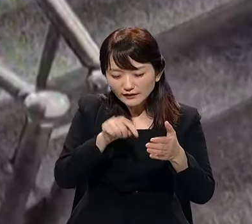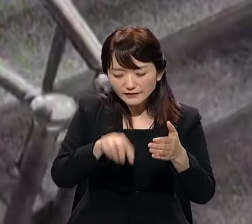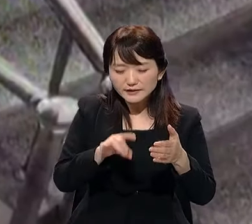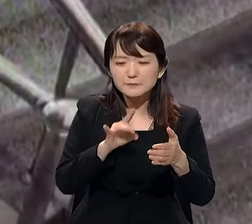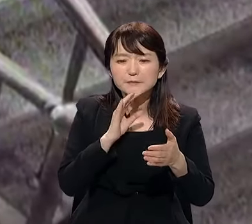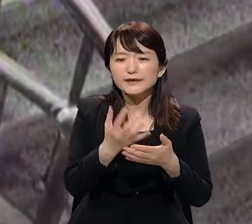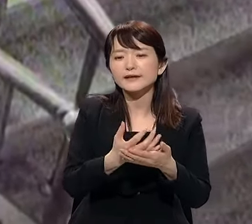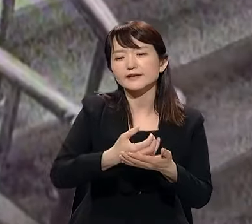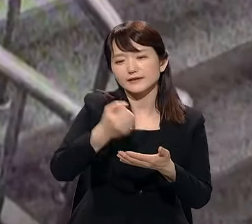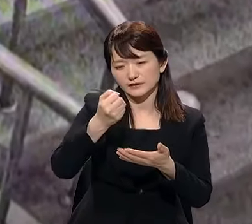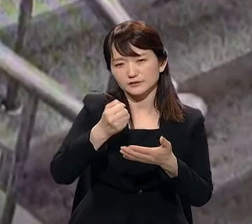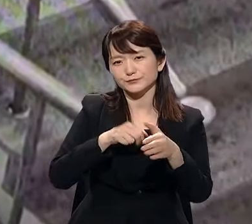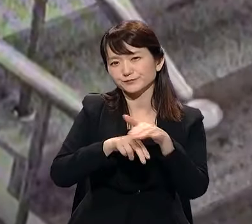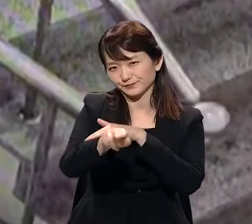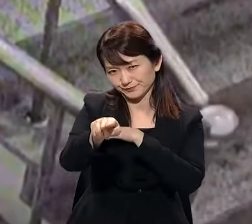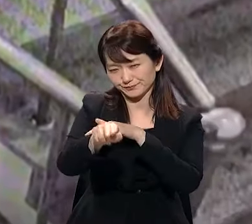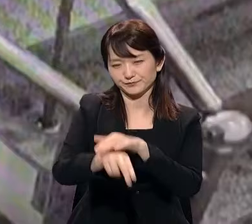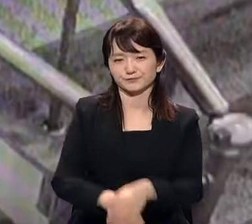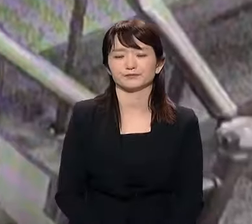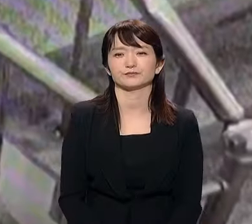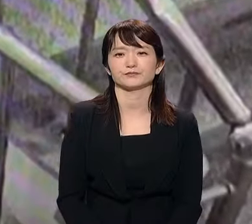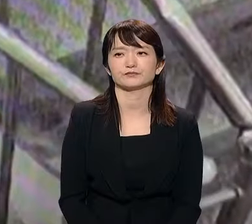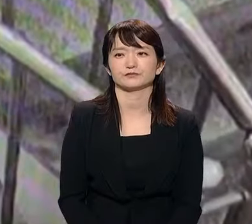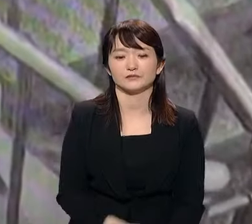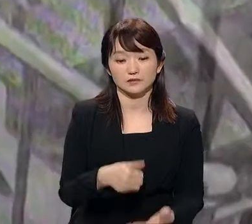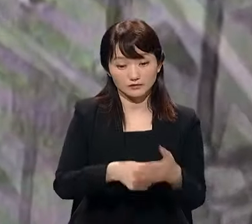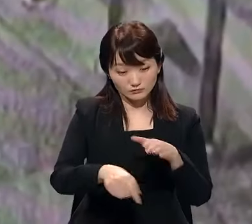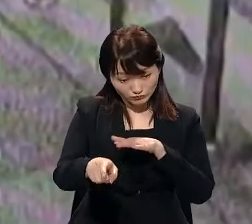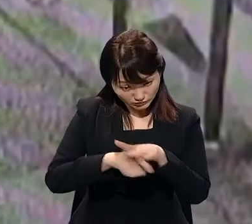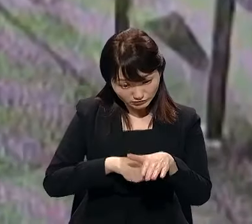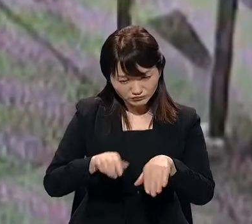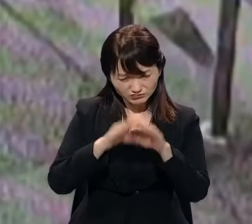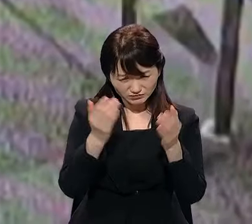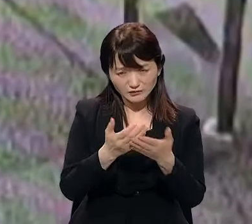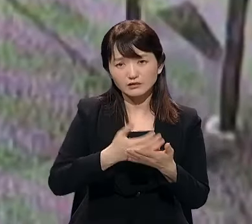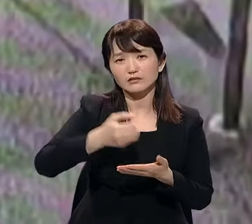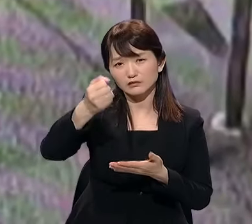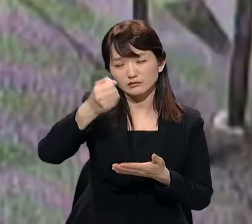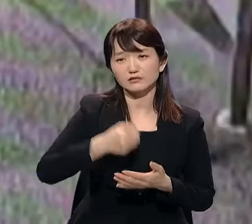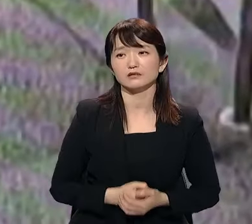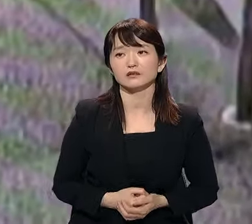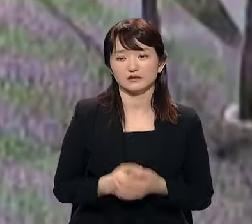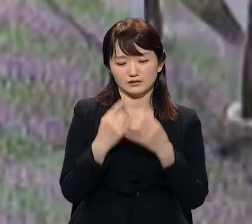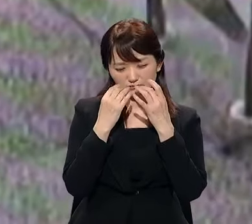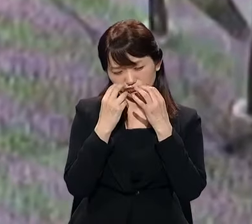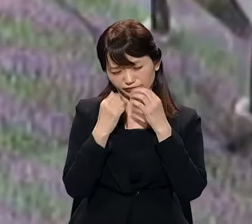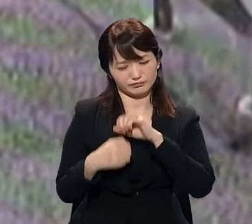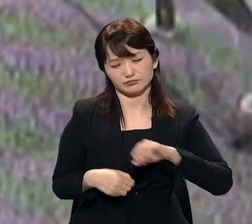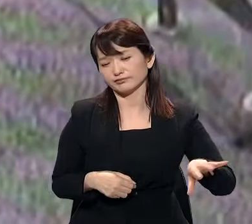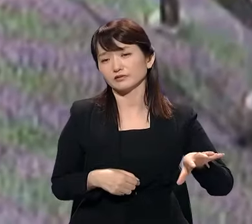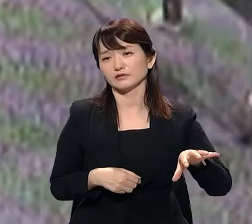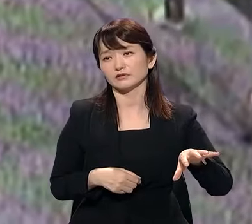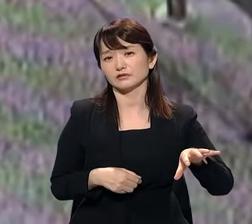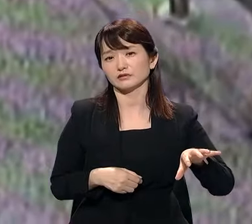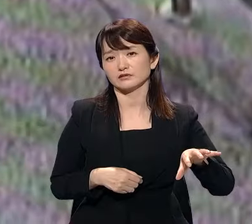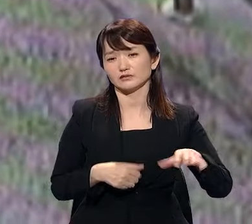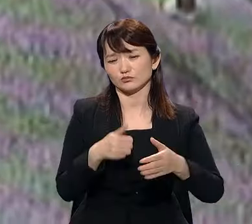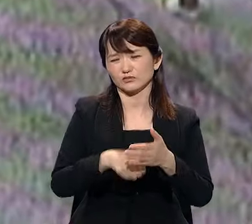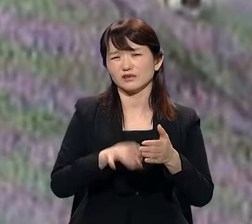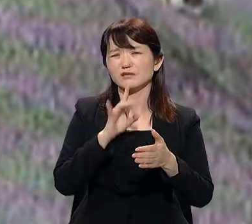들고는 꼬고. 자, 박 변호사님. 예. 훔치려면 그냥 다 들고 가든가. 그 와중에 쓰레기는 다 버려놓고